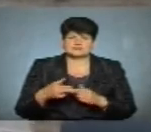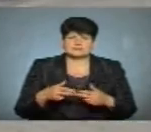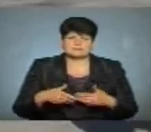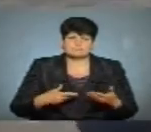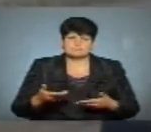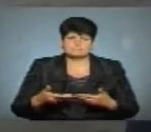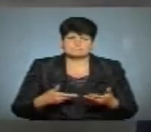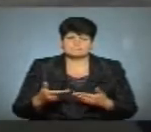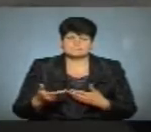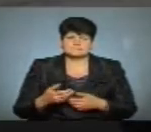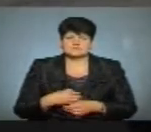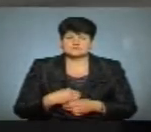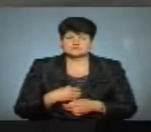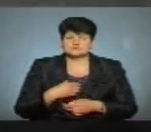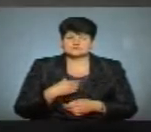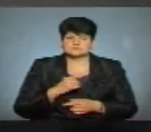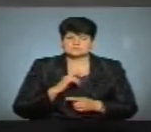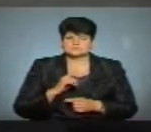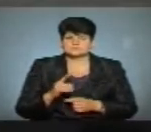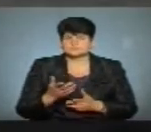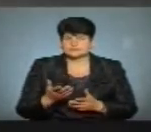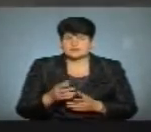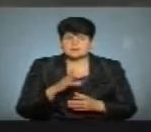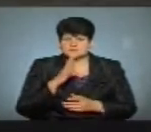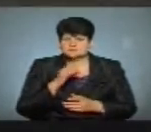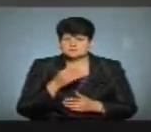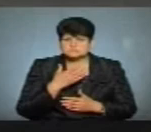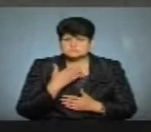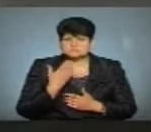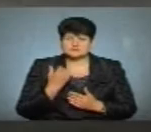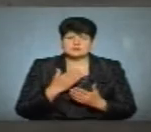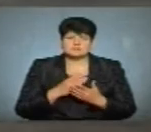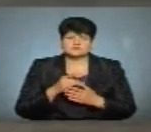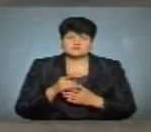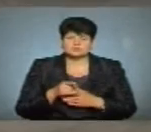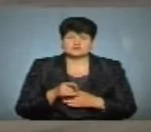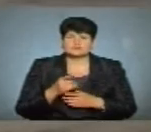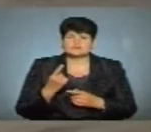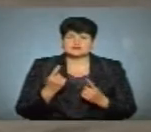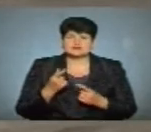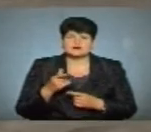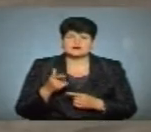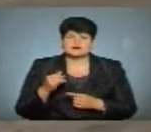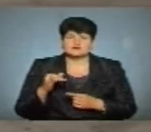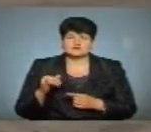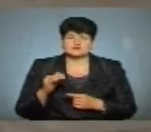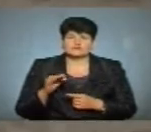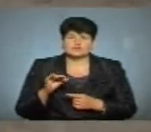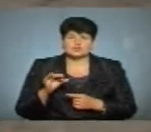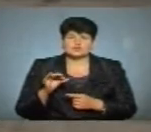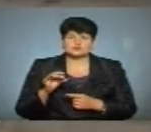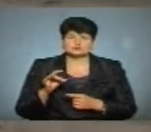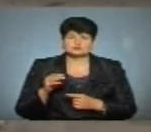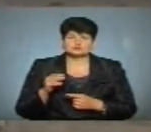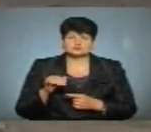пішки. Ужасно добираємося. Маршрутка не їздить. Маємо такого перевізника з великих гаїв «Фортуна», який відколи він